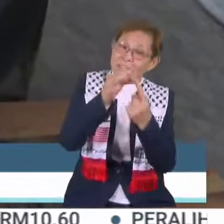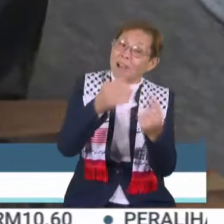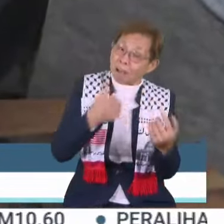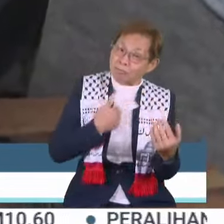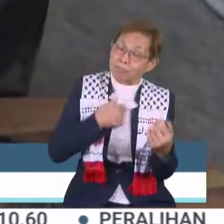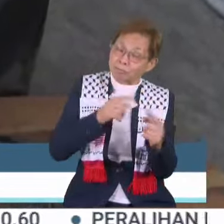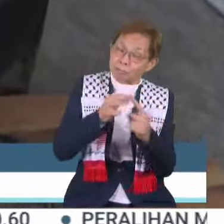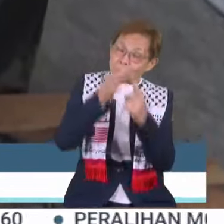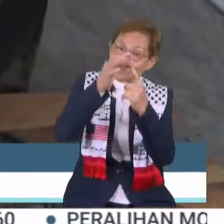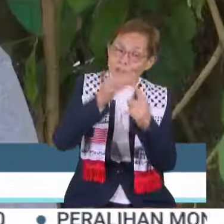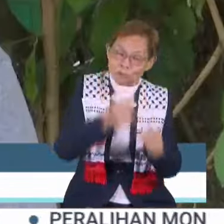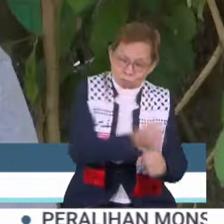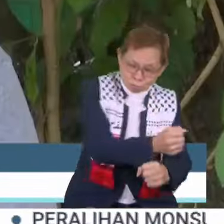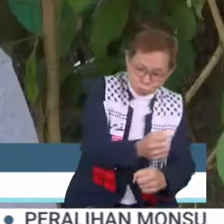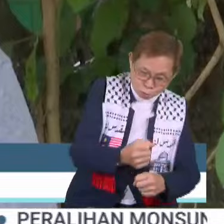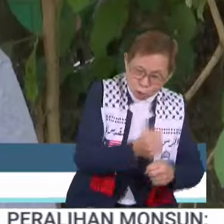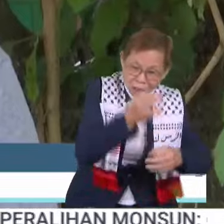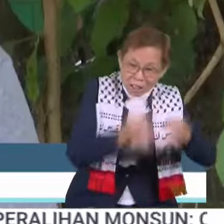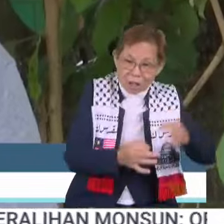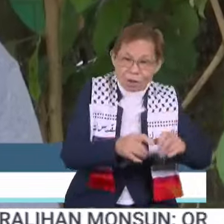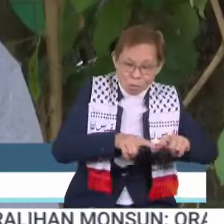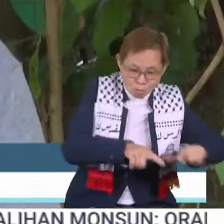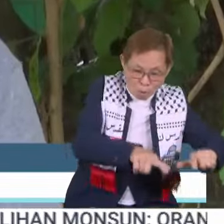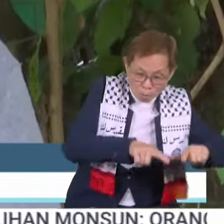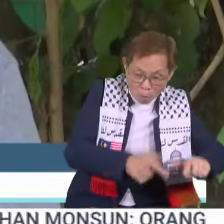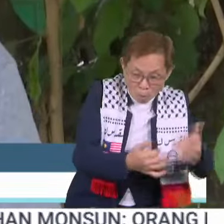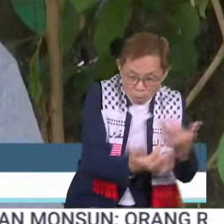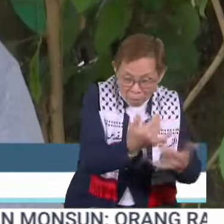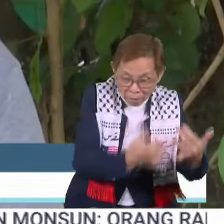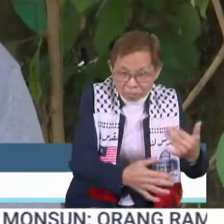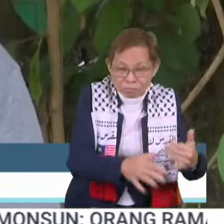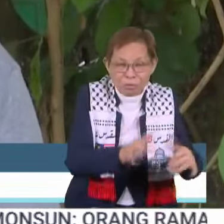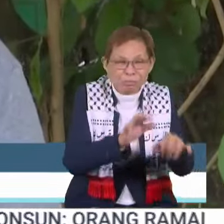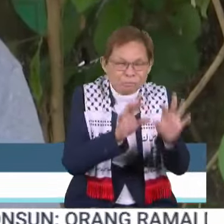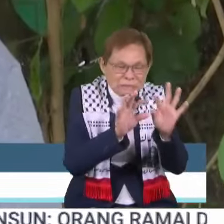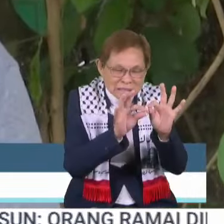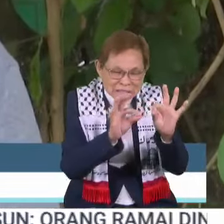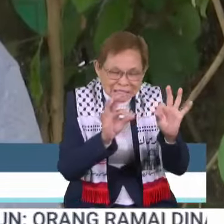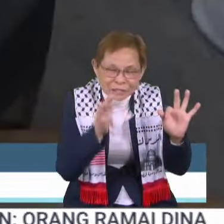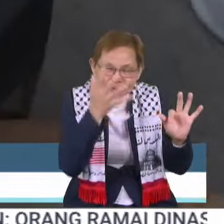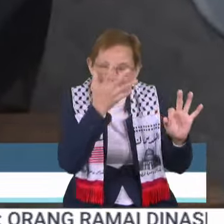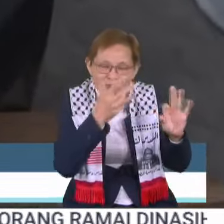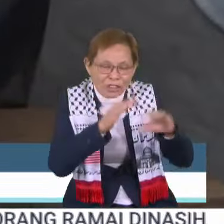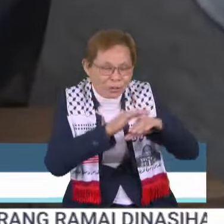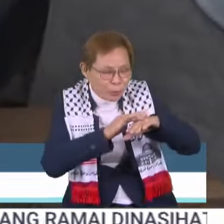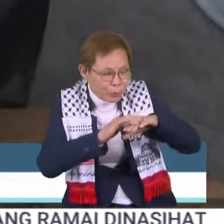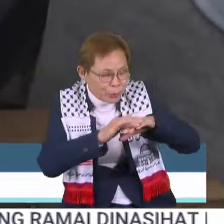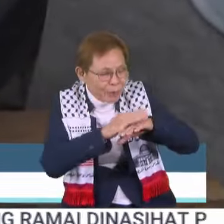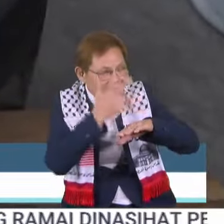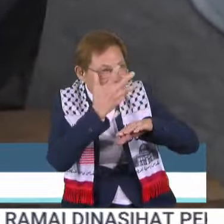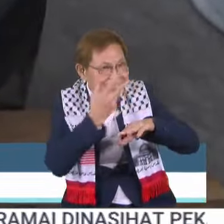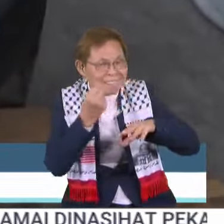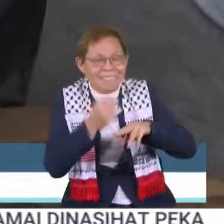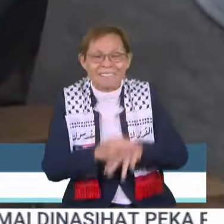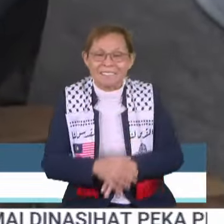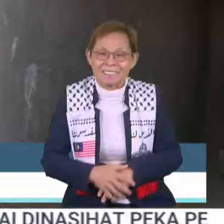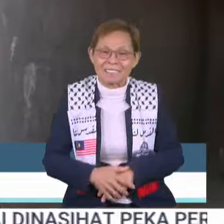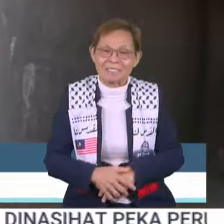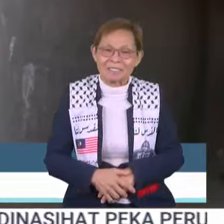Kalau kita guna kayu api ni, dia punya tekstur dia pun sangat cantik.